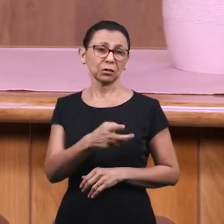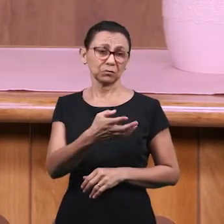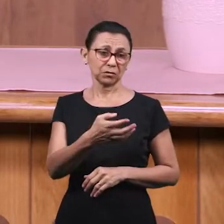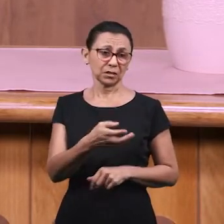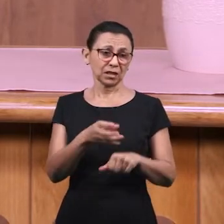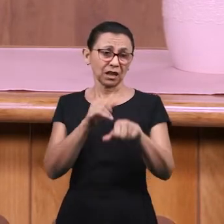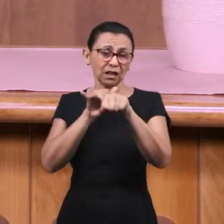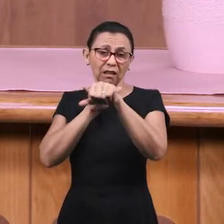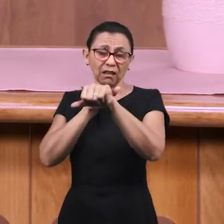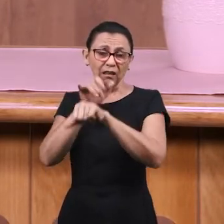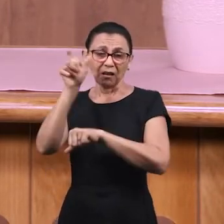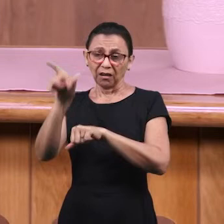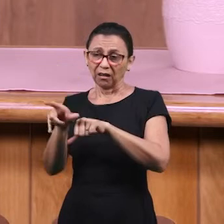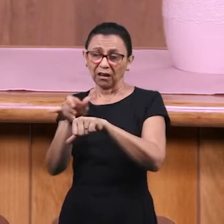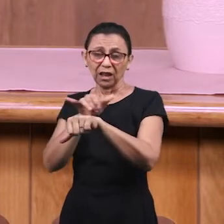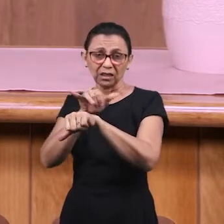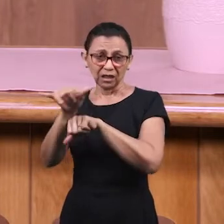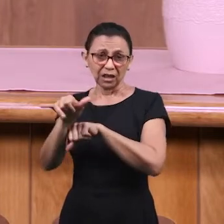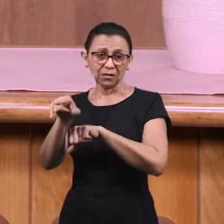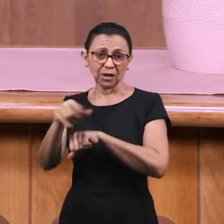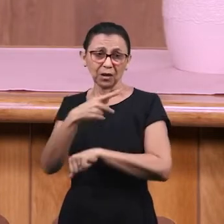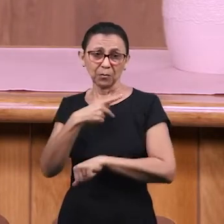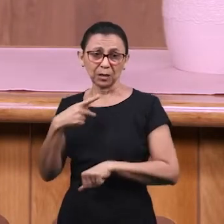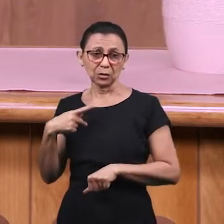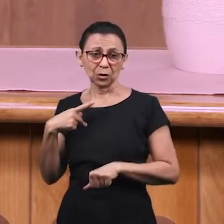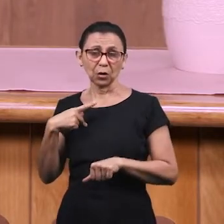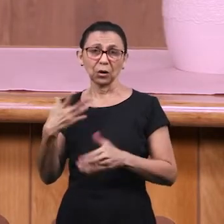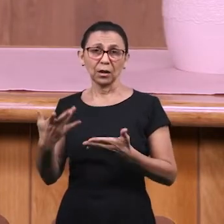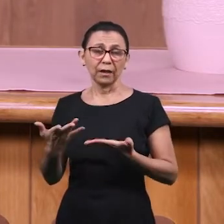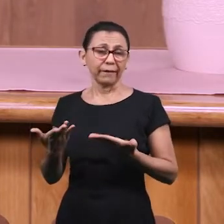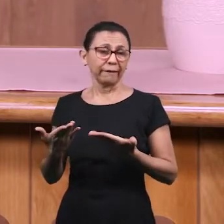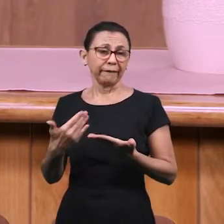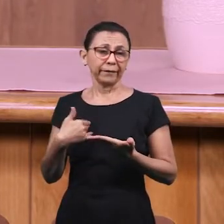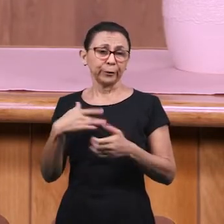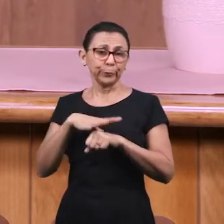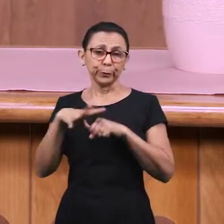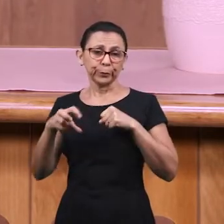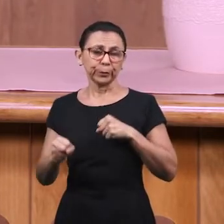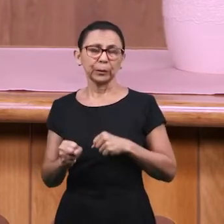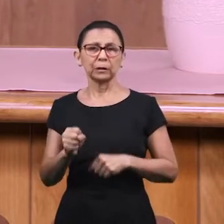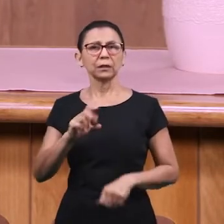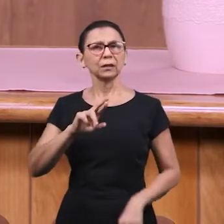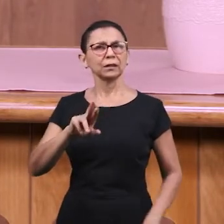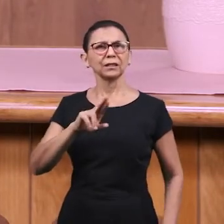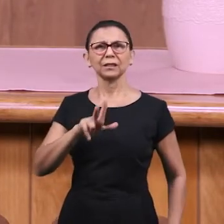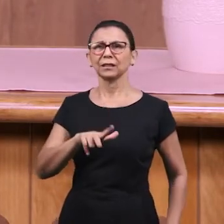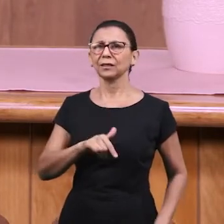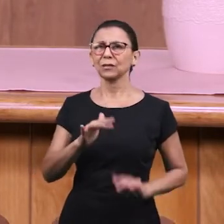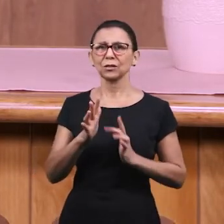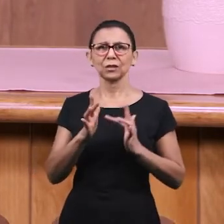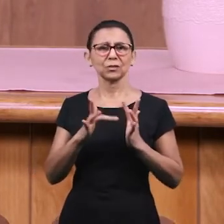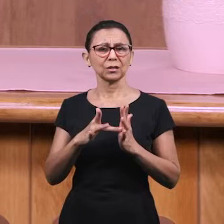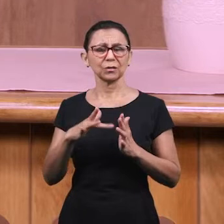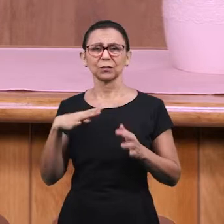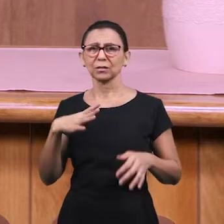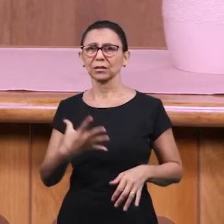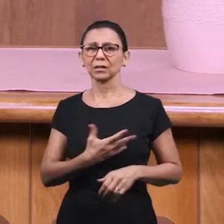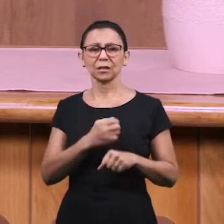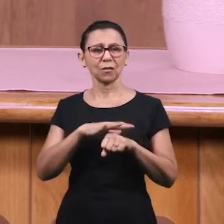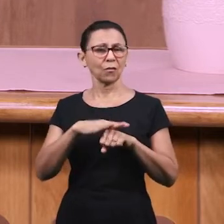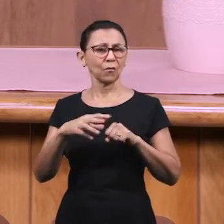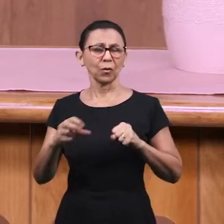не обязан своим спасением, никакому человеку, только Иисусу. Тот, который взошел на крест за